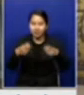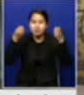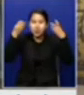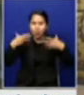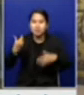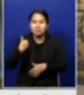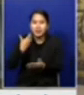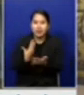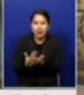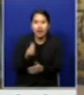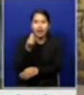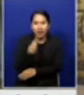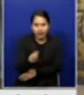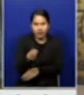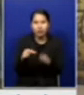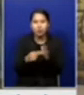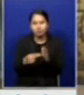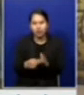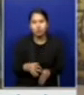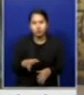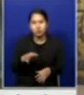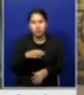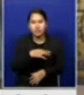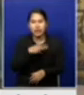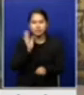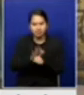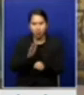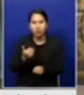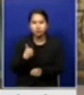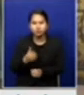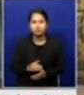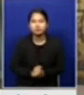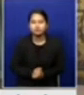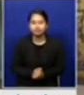ใจอย่างเสมอภาคแต่อย่างไรก็ตามครับ